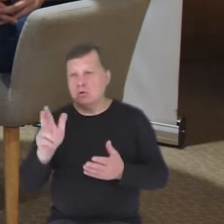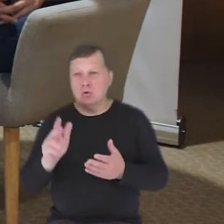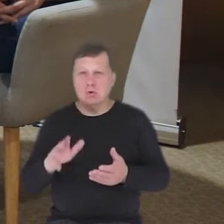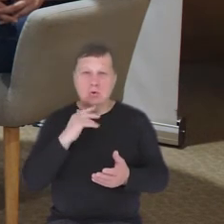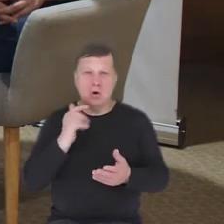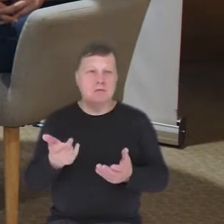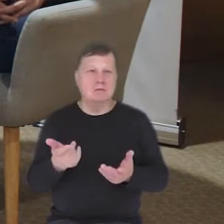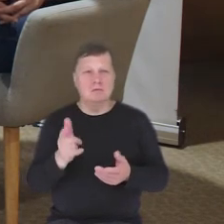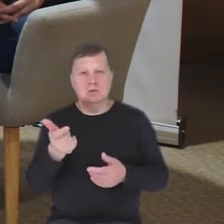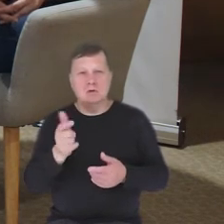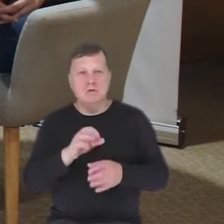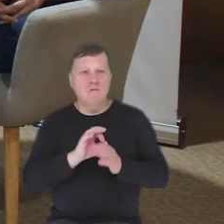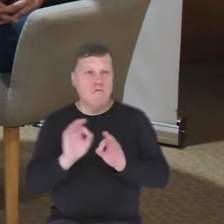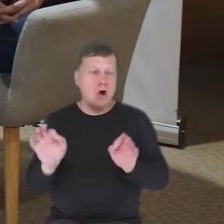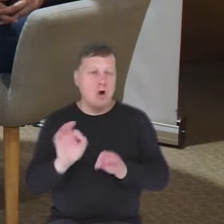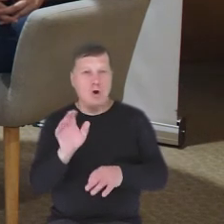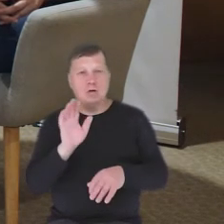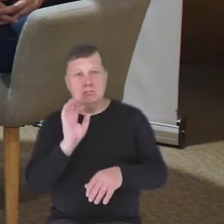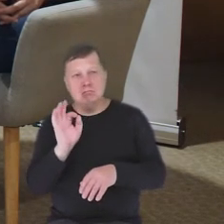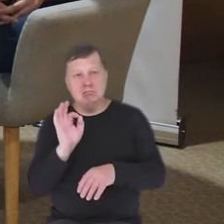naruszyć czyjąś wolność, czy